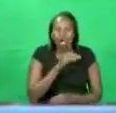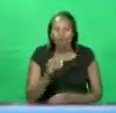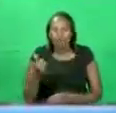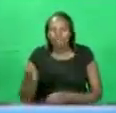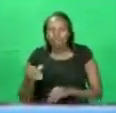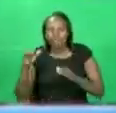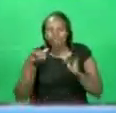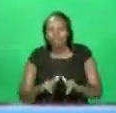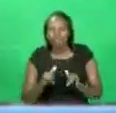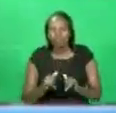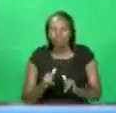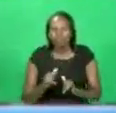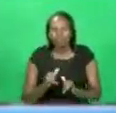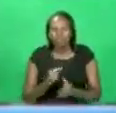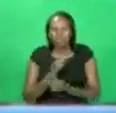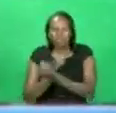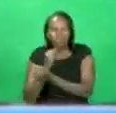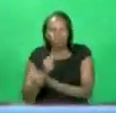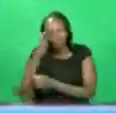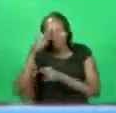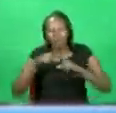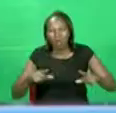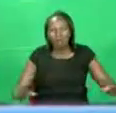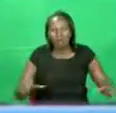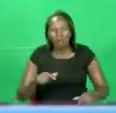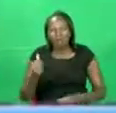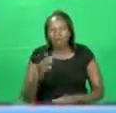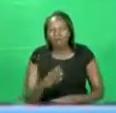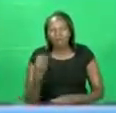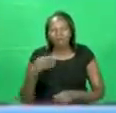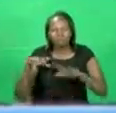hawa wanadai usalama wa mashamba yao unanyemelewa na zimu ila